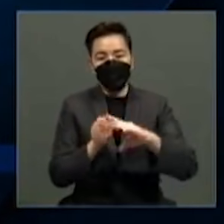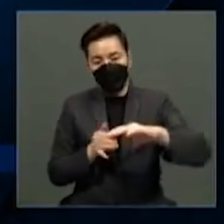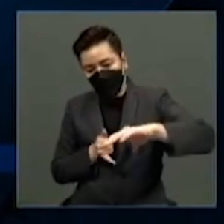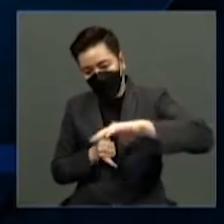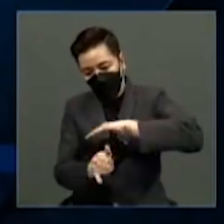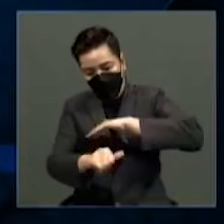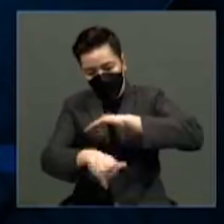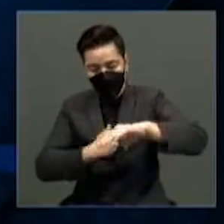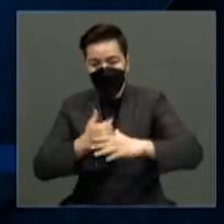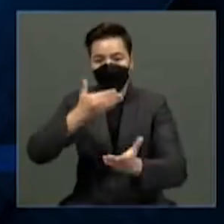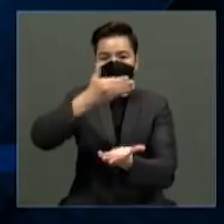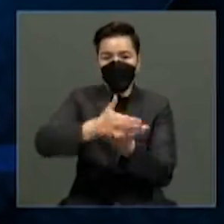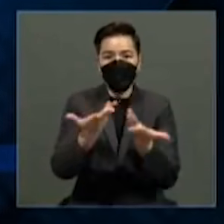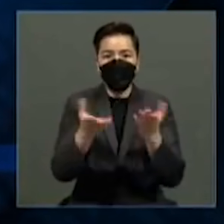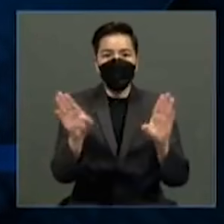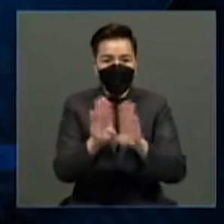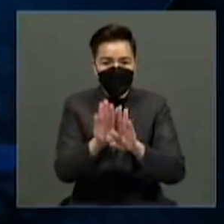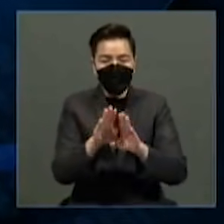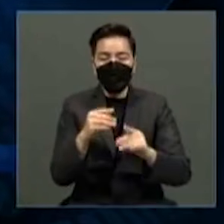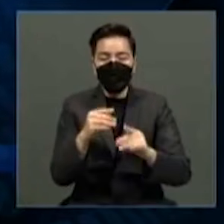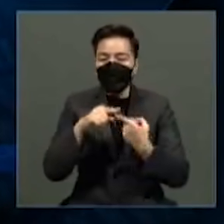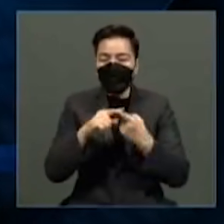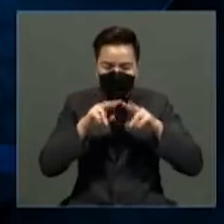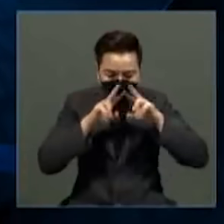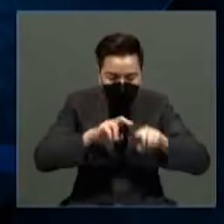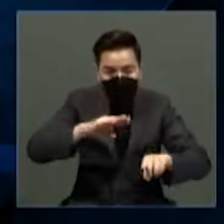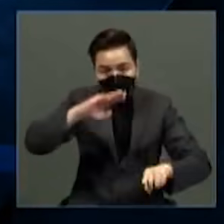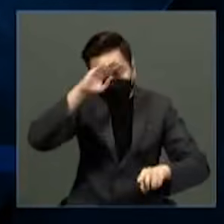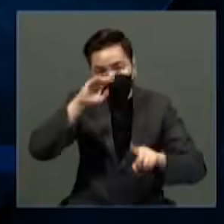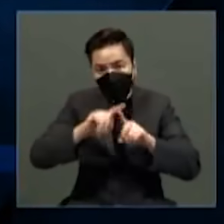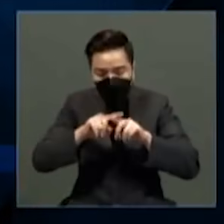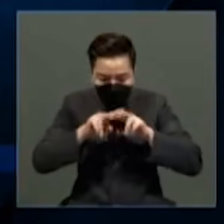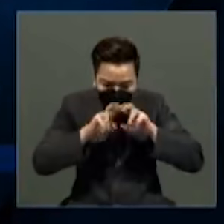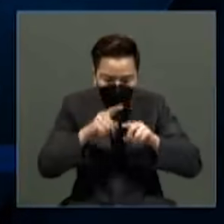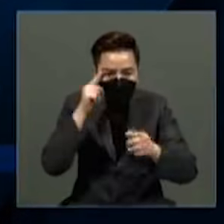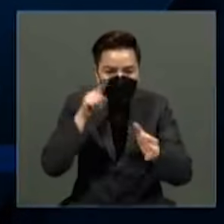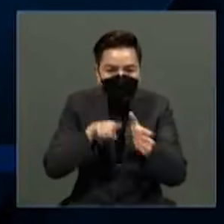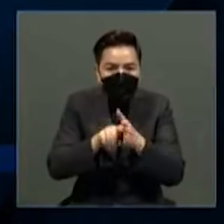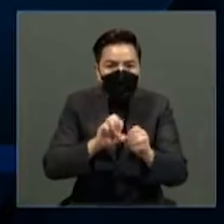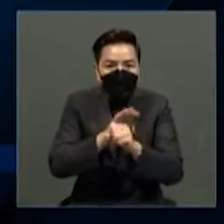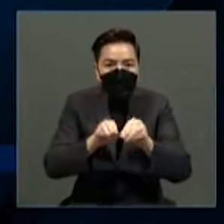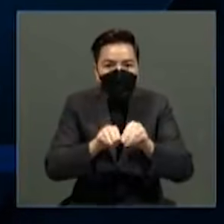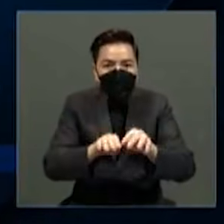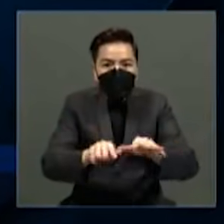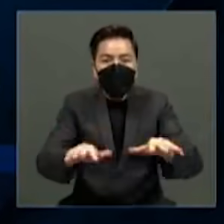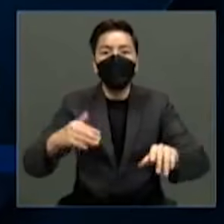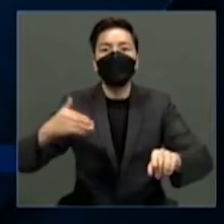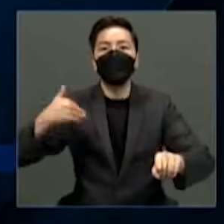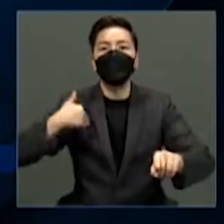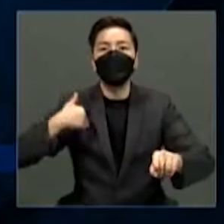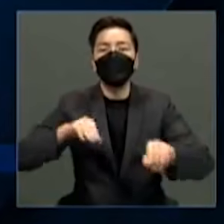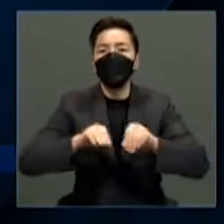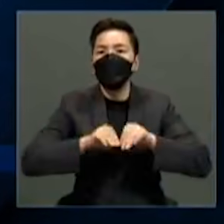มีการค้นหาเชิงรุกมีการสอบสวนโรคนะครับก็ทำให้ทราบว่ามีการระบาดในกลุ่มก้อนทั้งหมดนะครับแล้ว